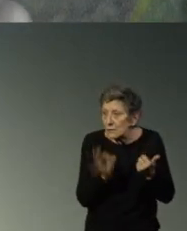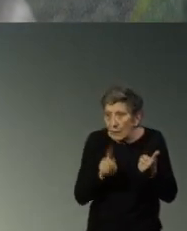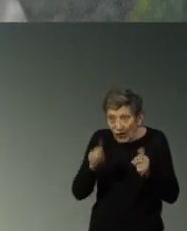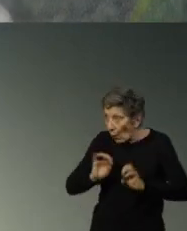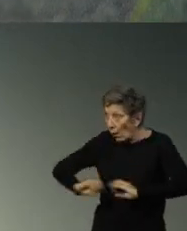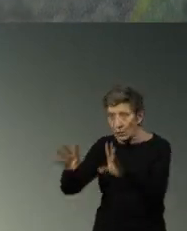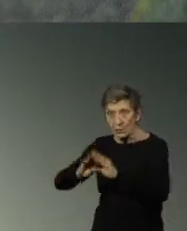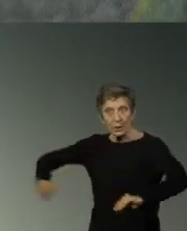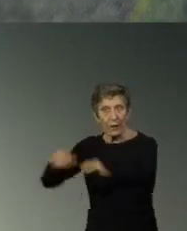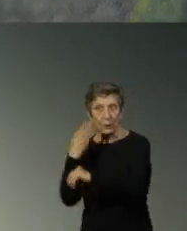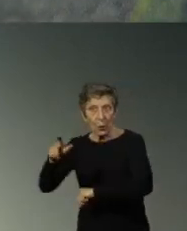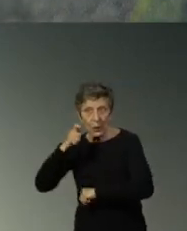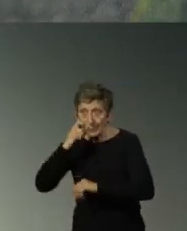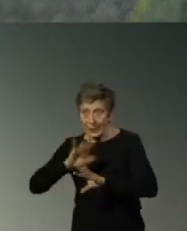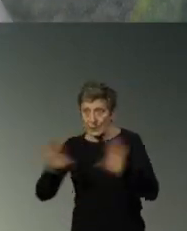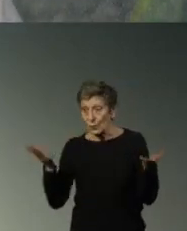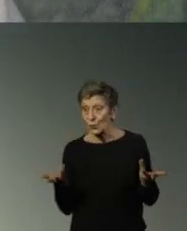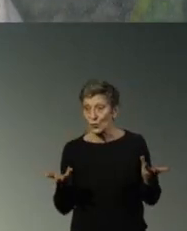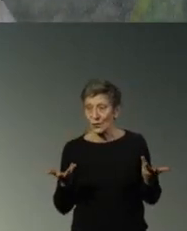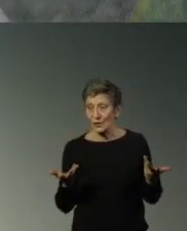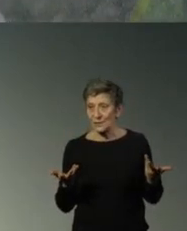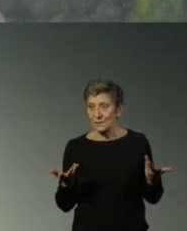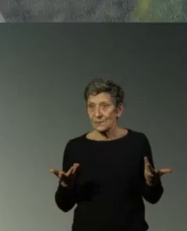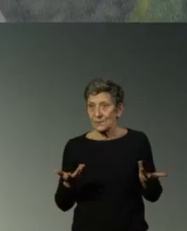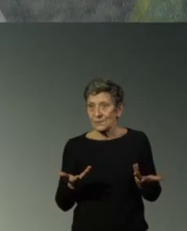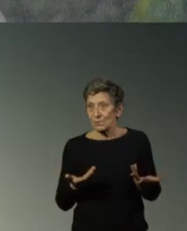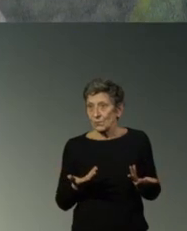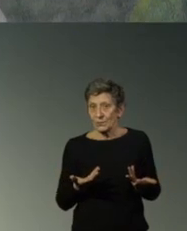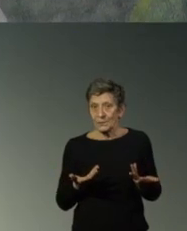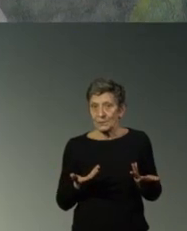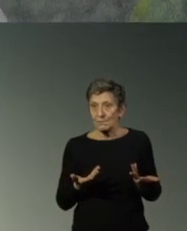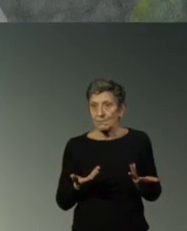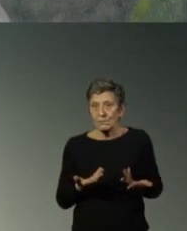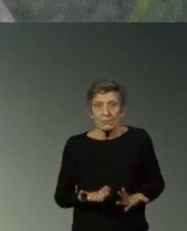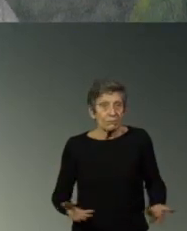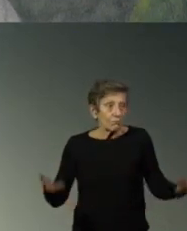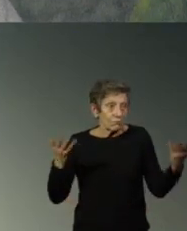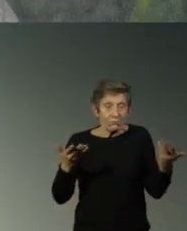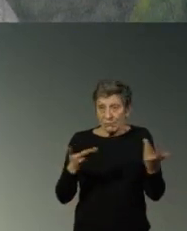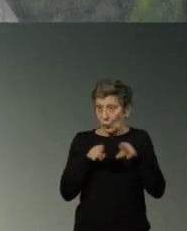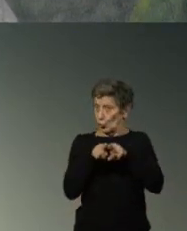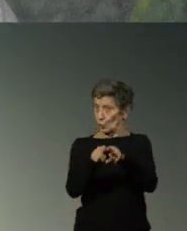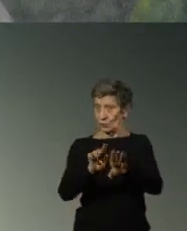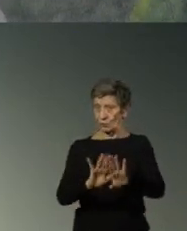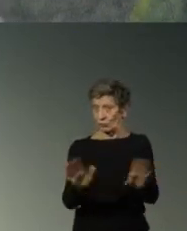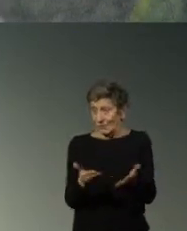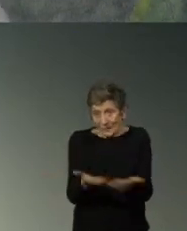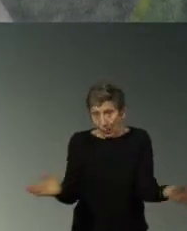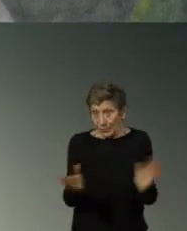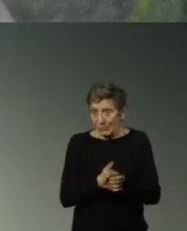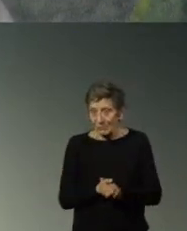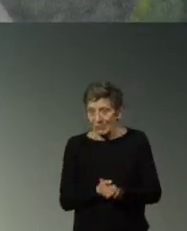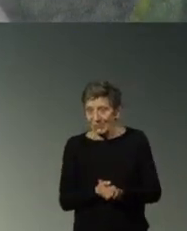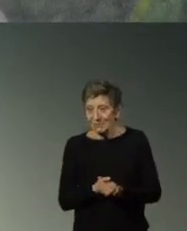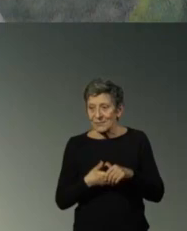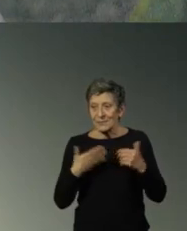espaces pour les autres espèces, en fait. C'est une question de justice, tout simplement. Et c'est